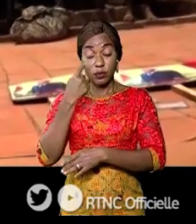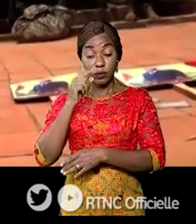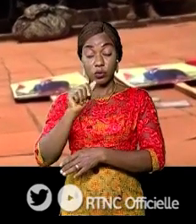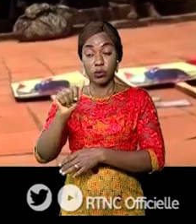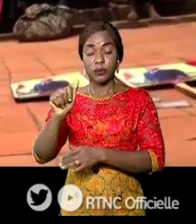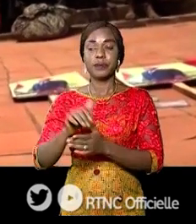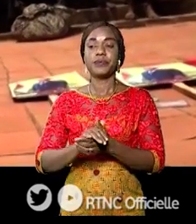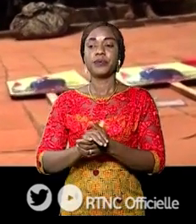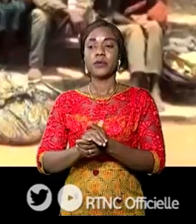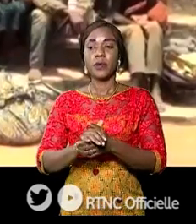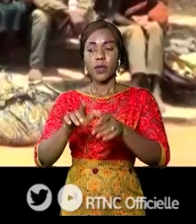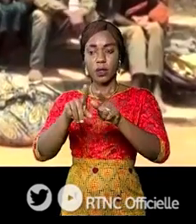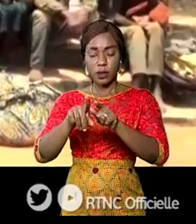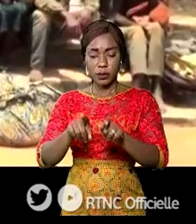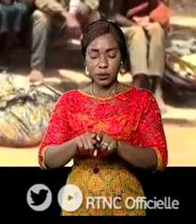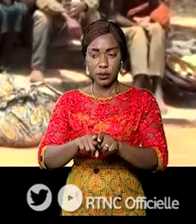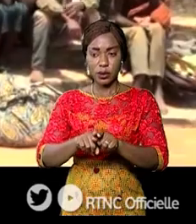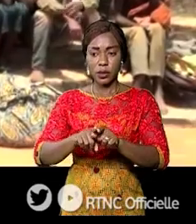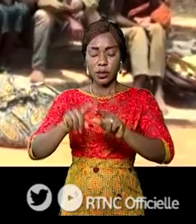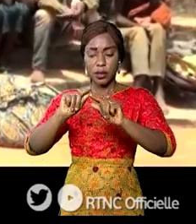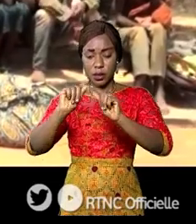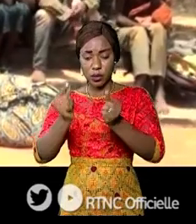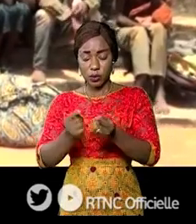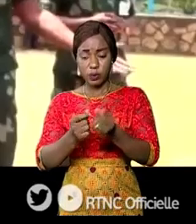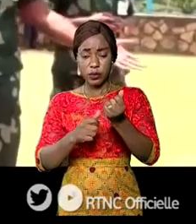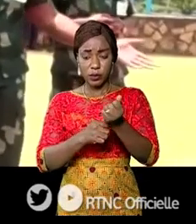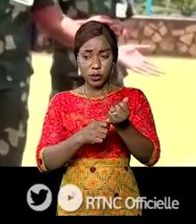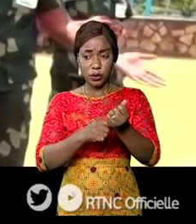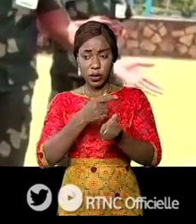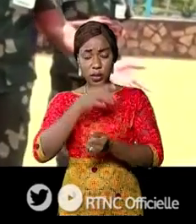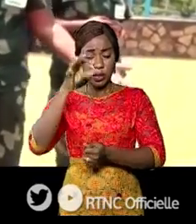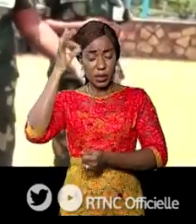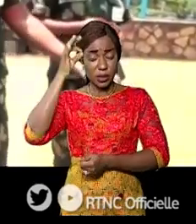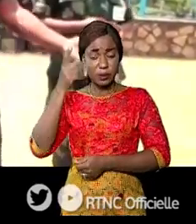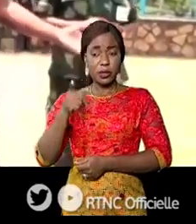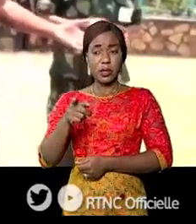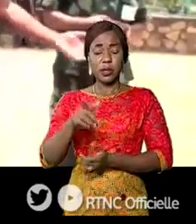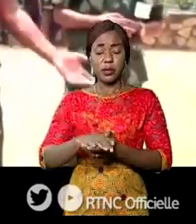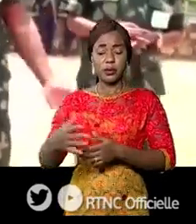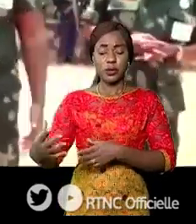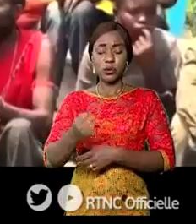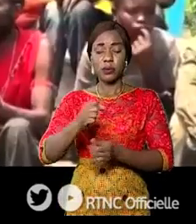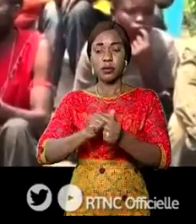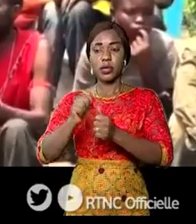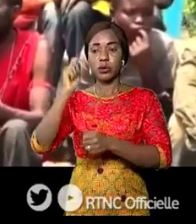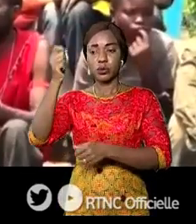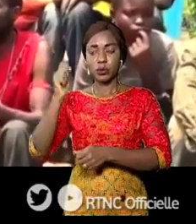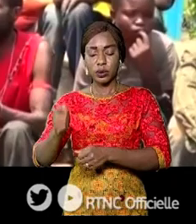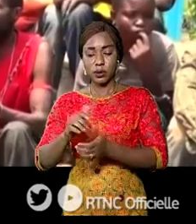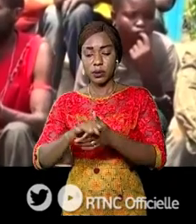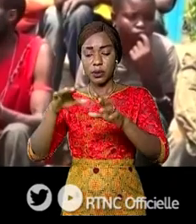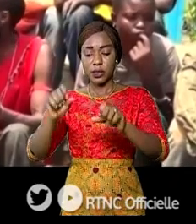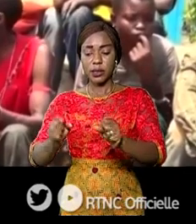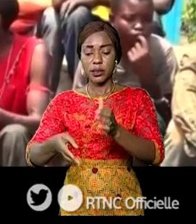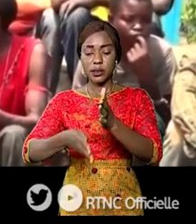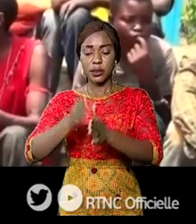des indépendantistes révolutionnaires africains. Ce sont ces effets récupérés par les forces de défense et de sécurité sur les 13 éléments, dont 12